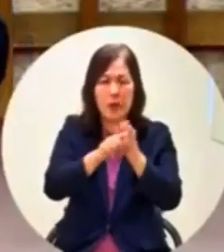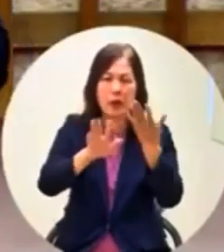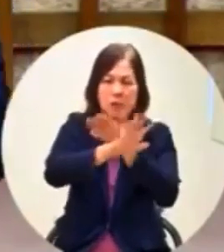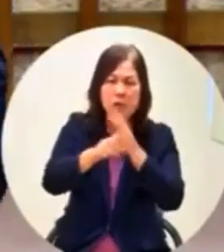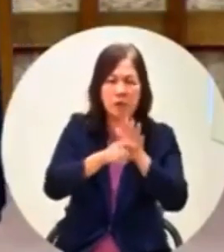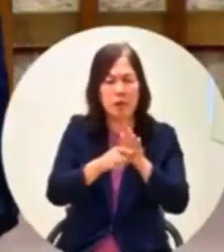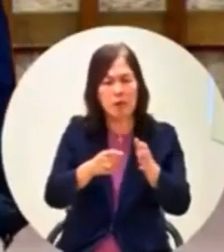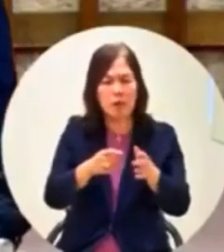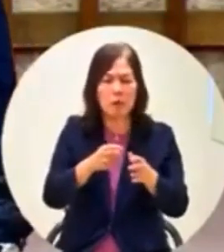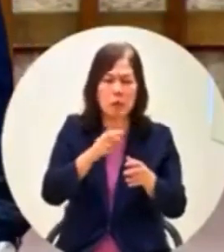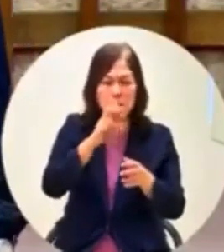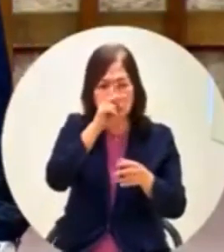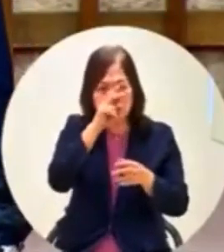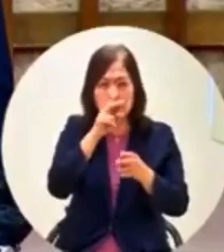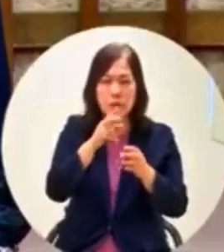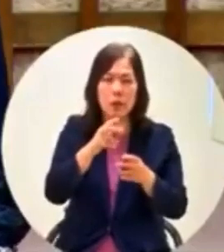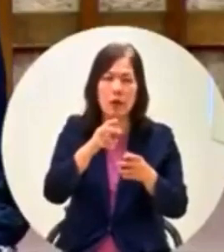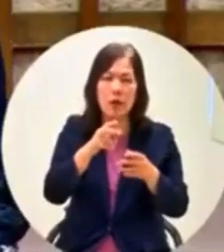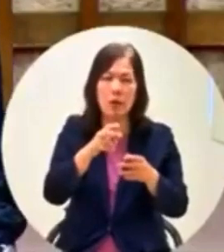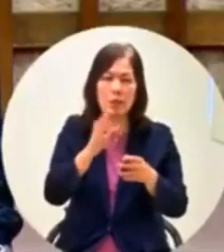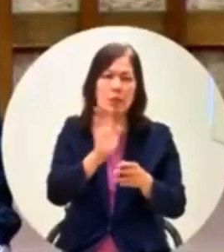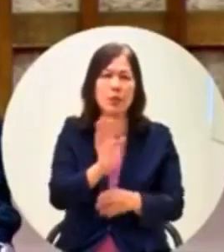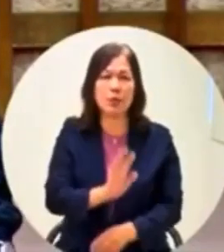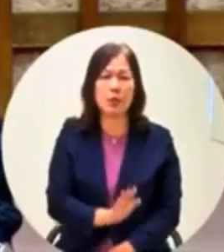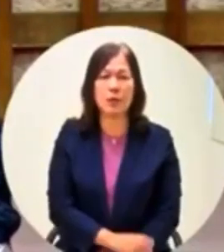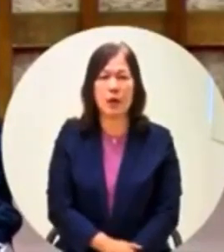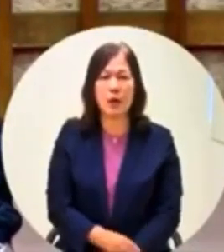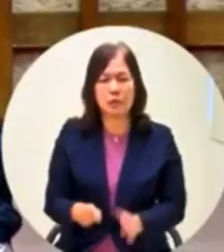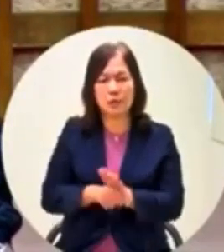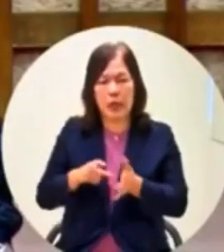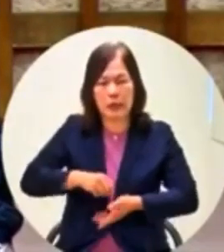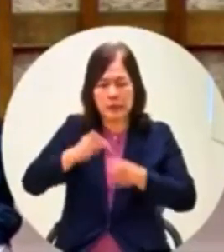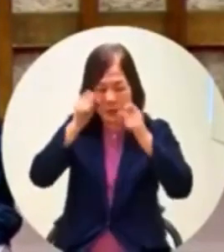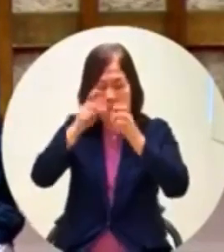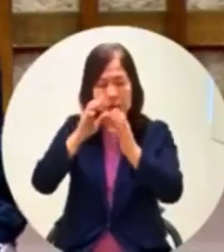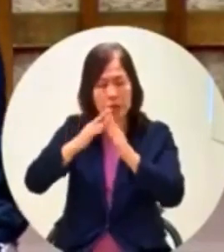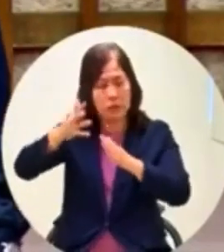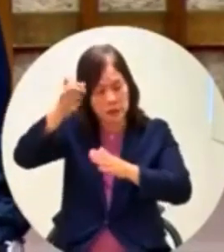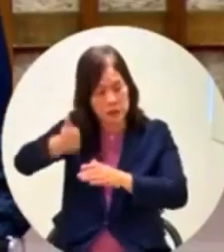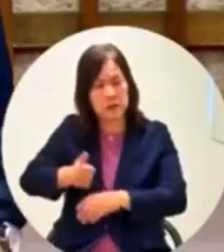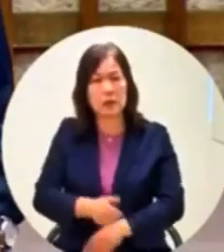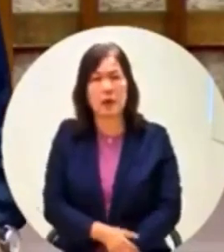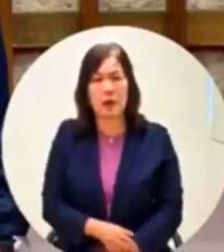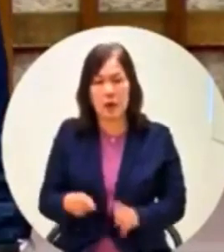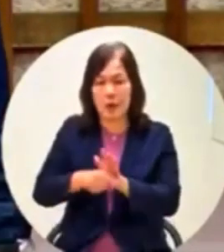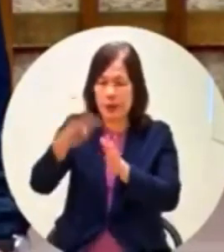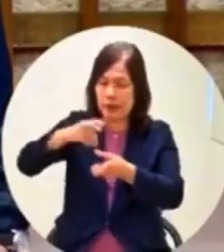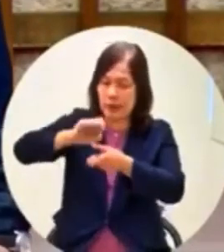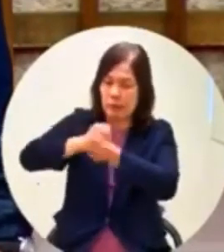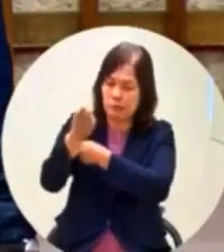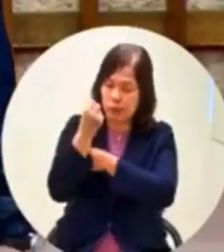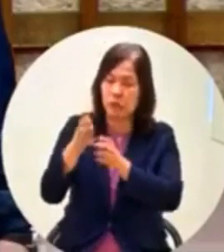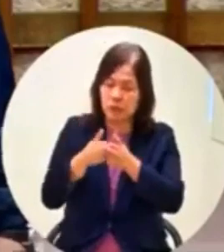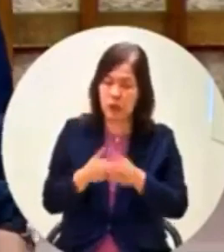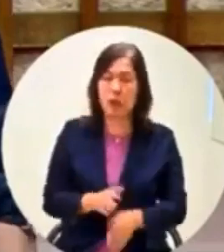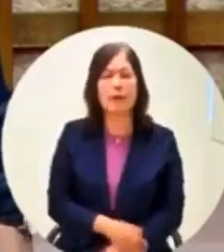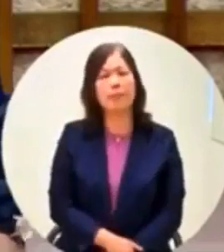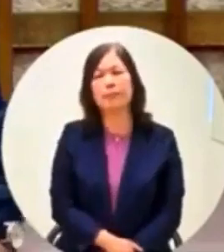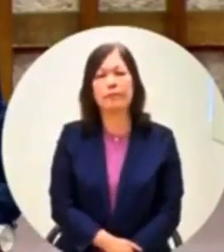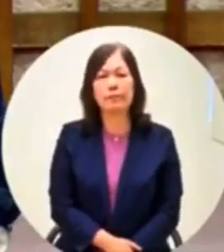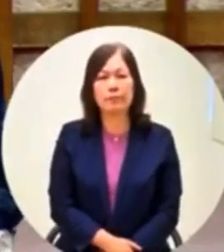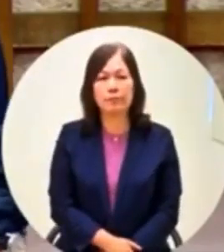应该融入的。这个我希望提醒市长，是不是在这上面做一个加强？请回答。 请市长答